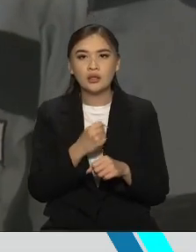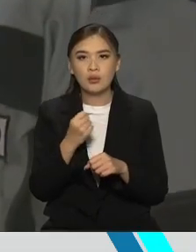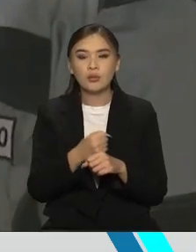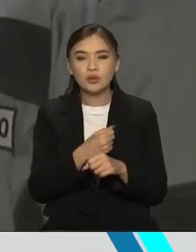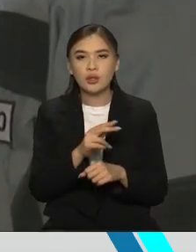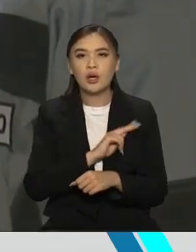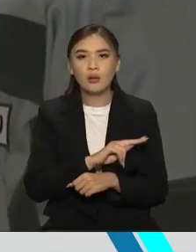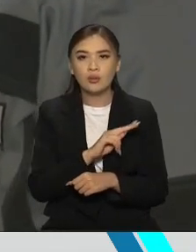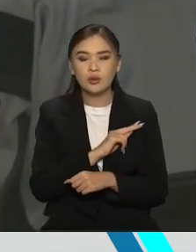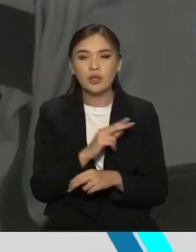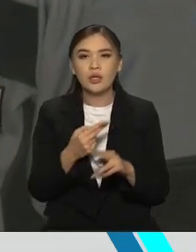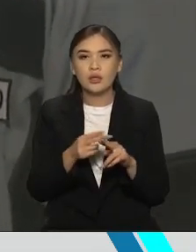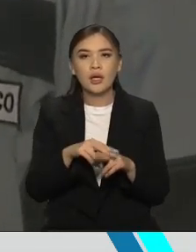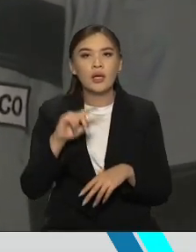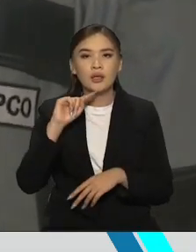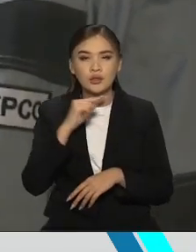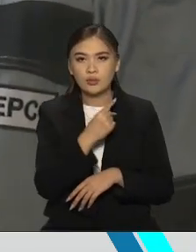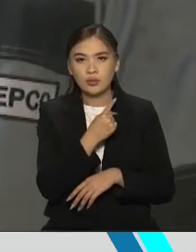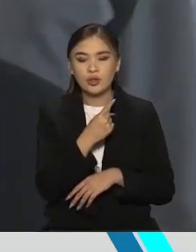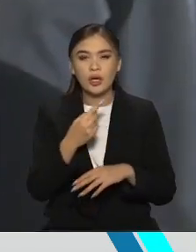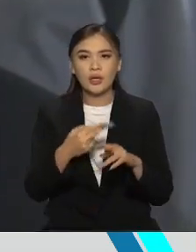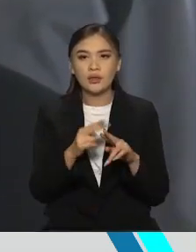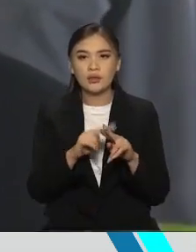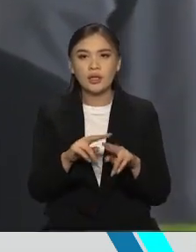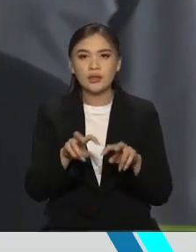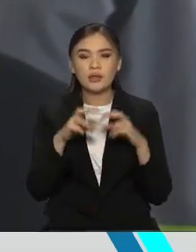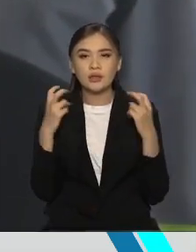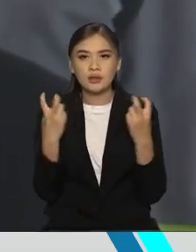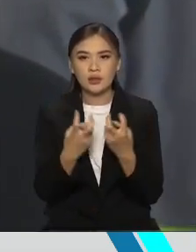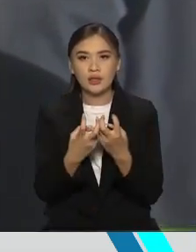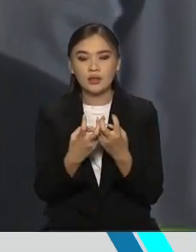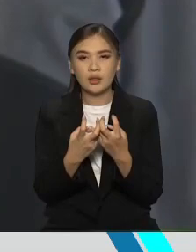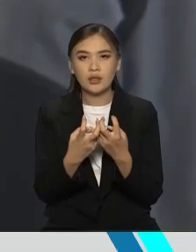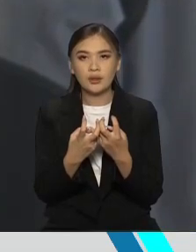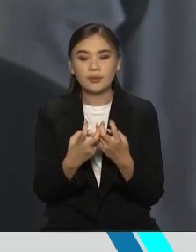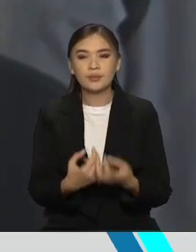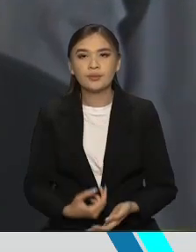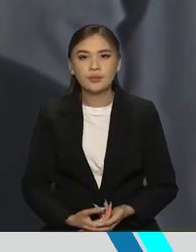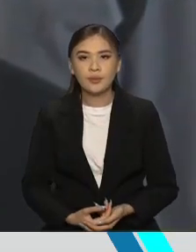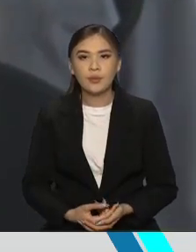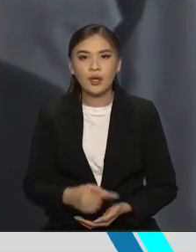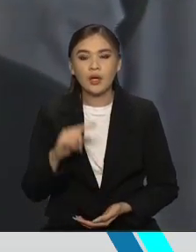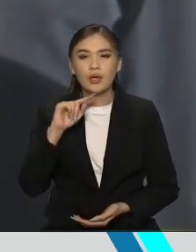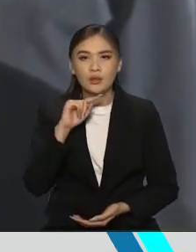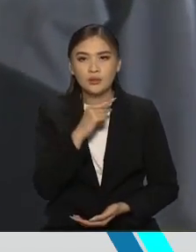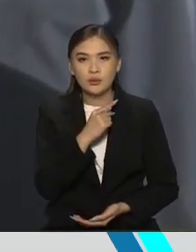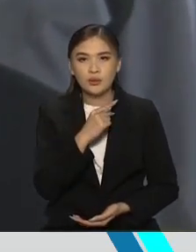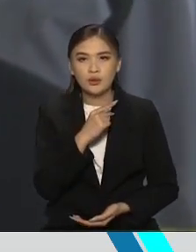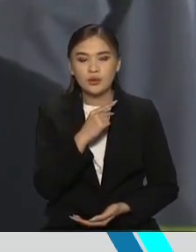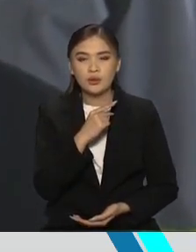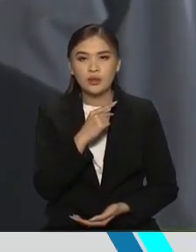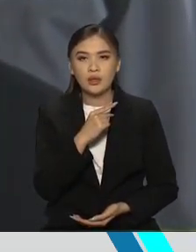подготовке новой экономической модели. Недавно я провел заседание Высшего экономического совета. Прямо